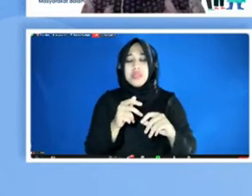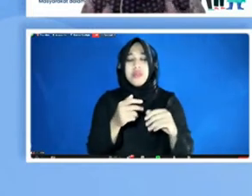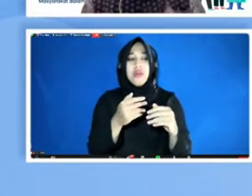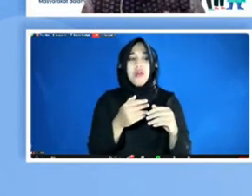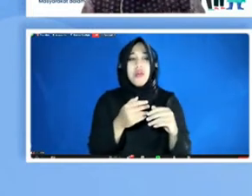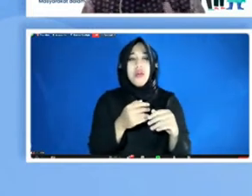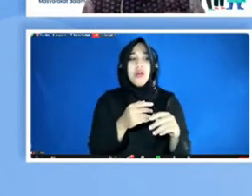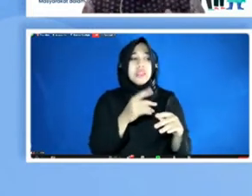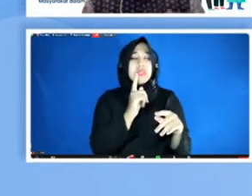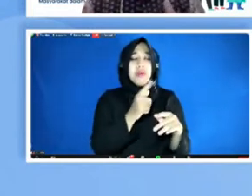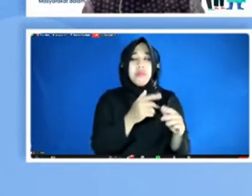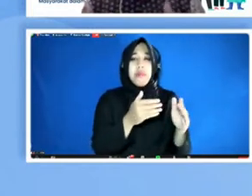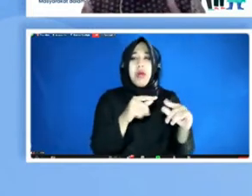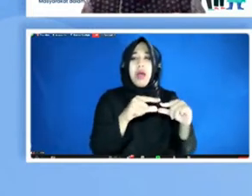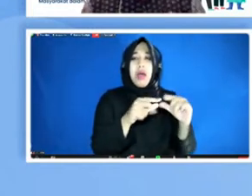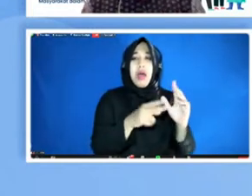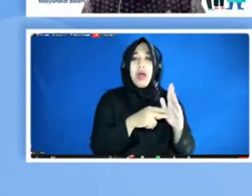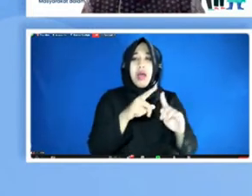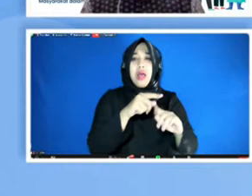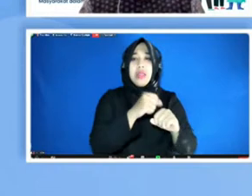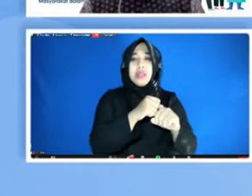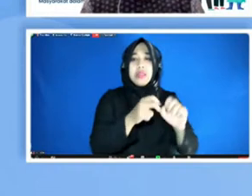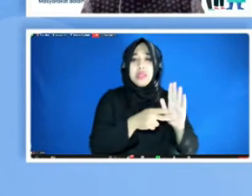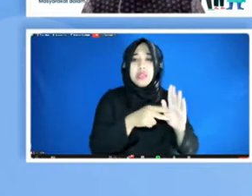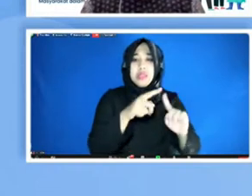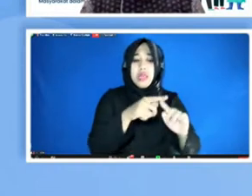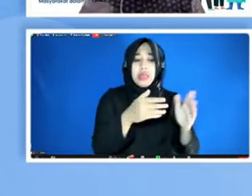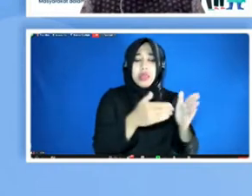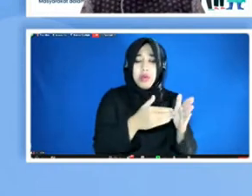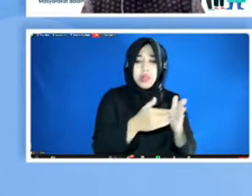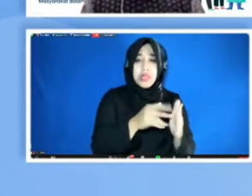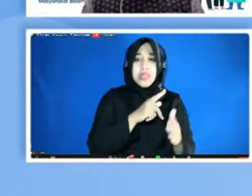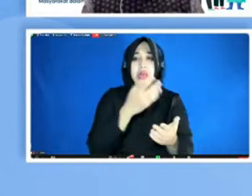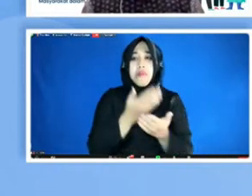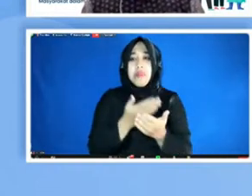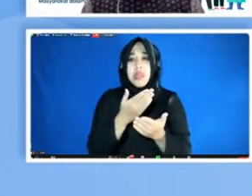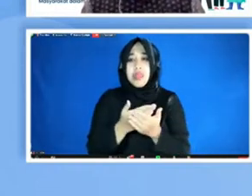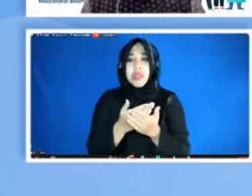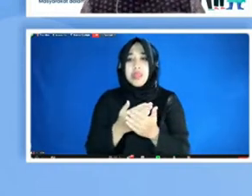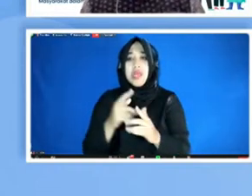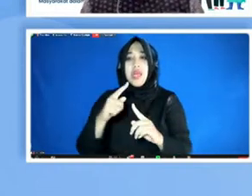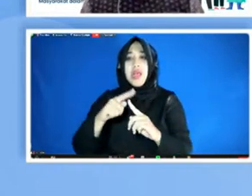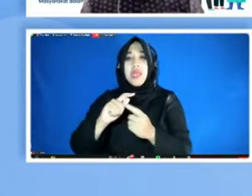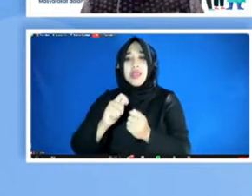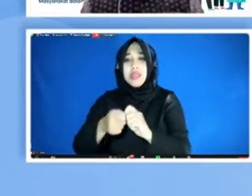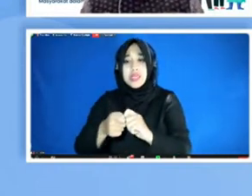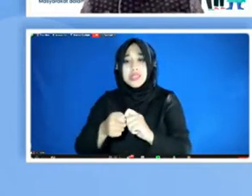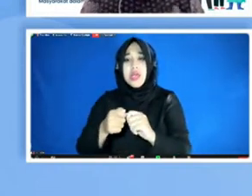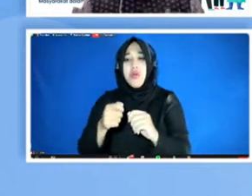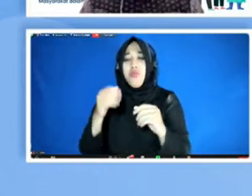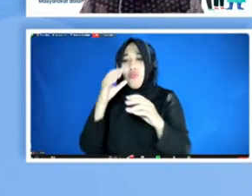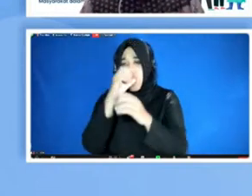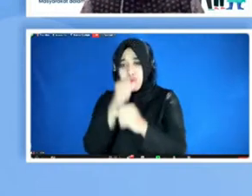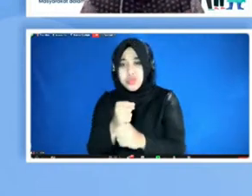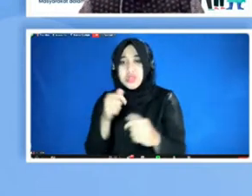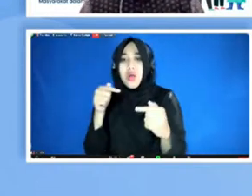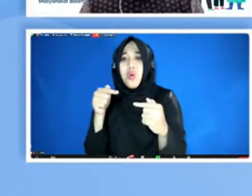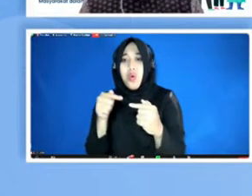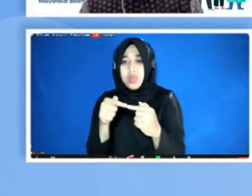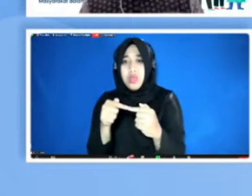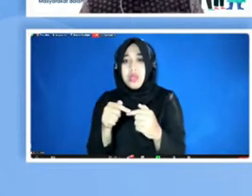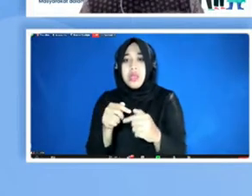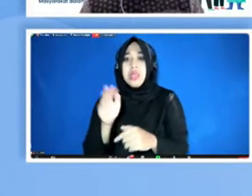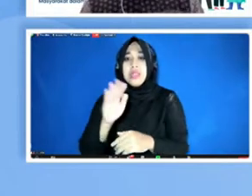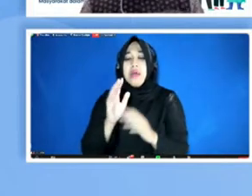antigennya terbatas saat itu, kita menyarankan untuk yang dites itu fokus ke suspek dan kontak erat, sehingga tidak banyak sumber daya yang